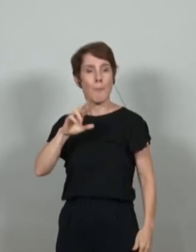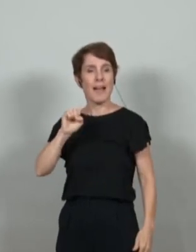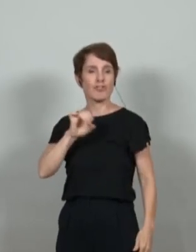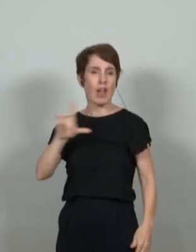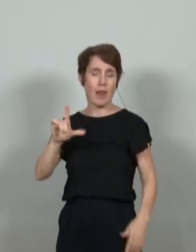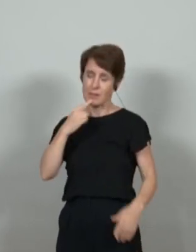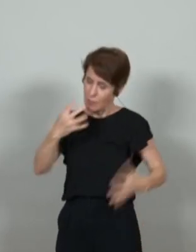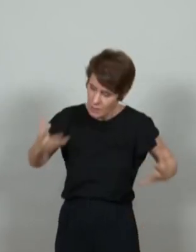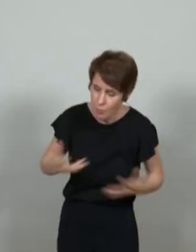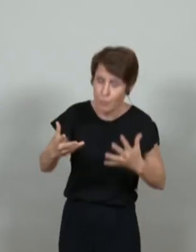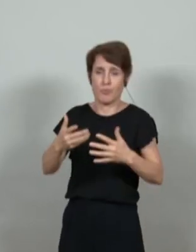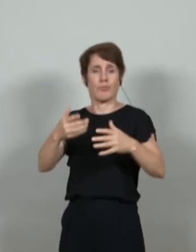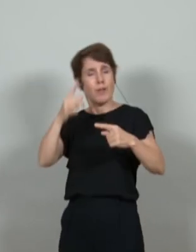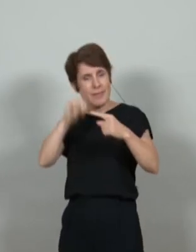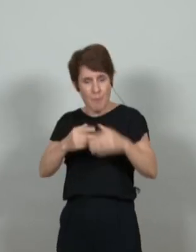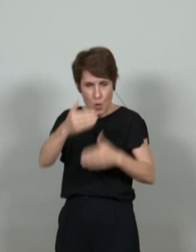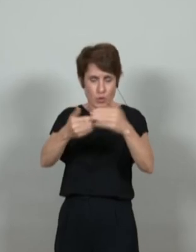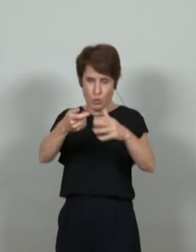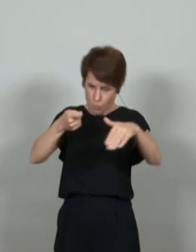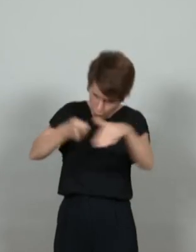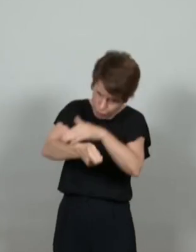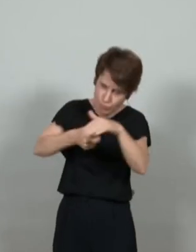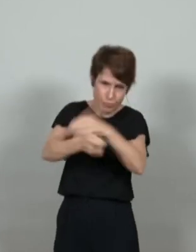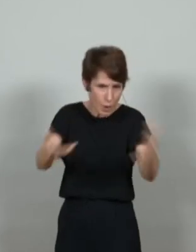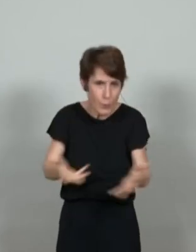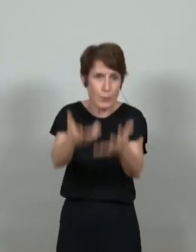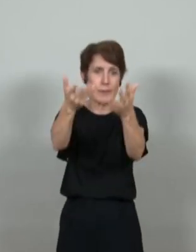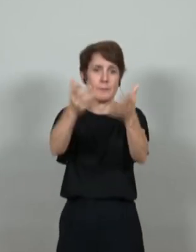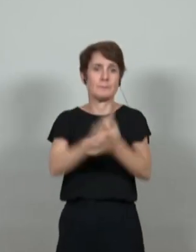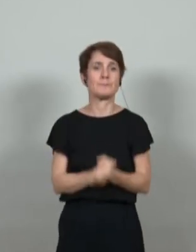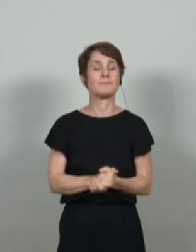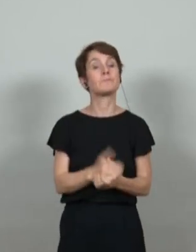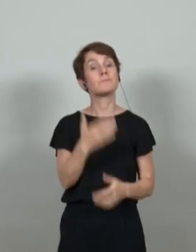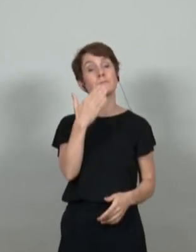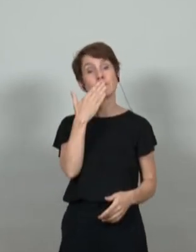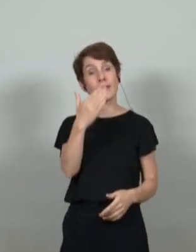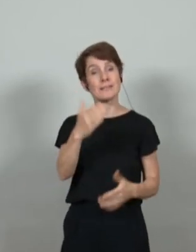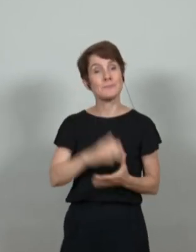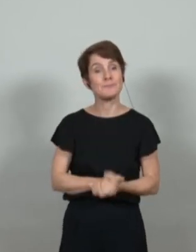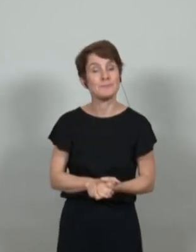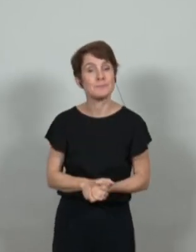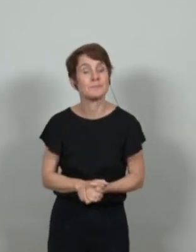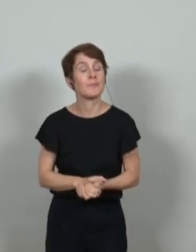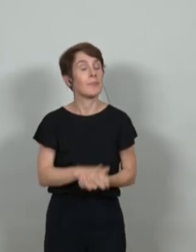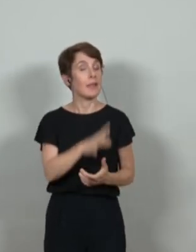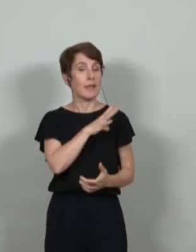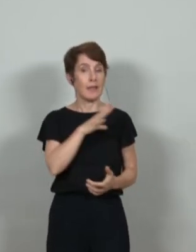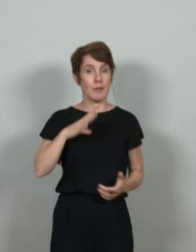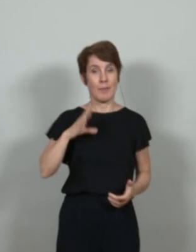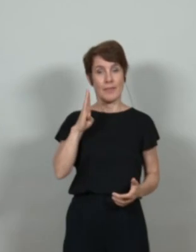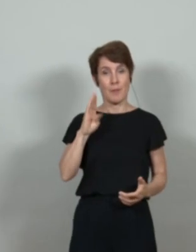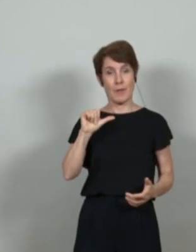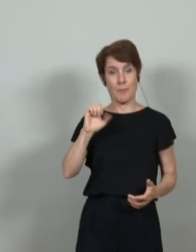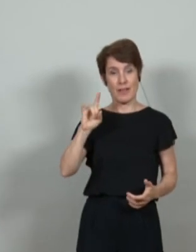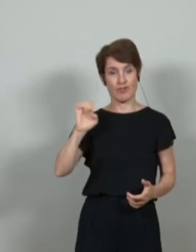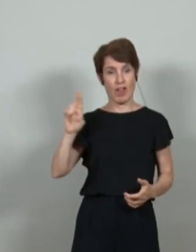voilà je vous remercie merci madame bachère pour vous répondre